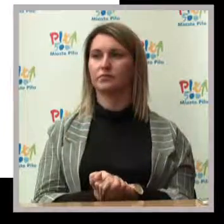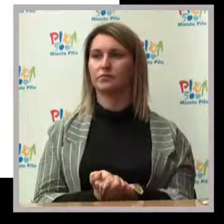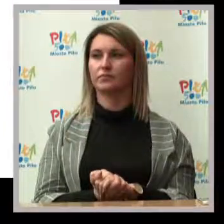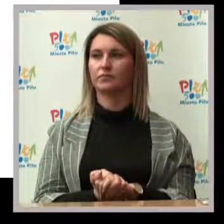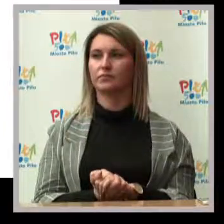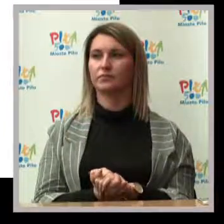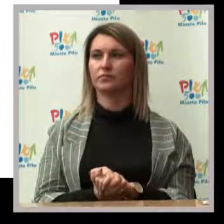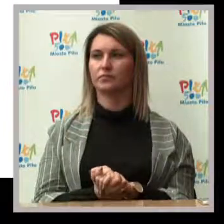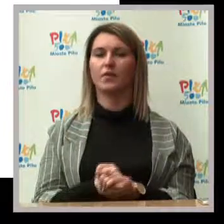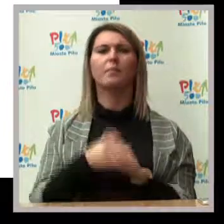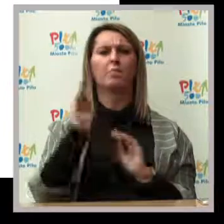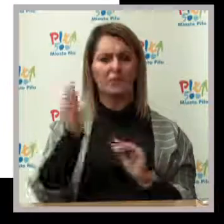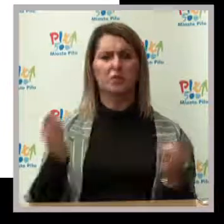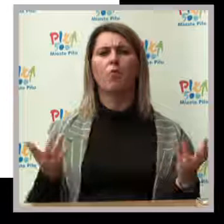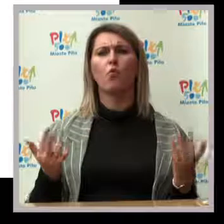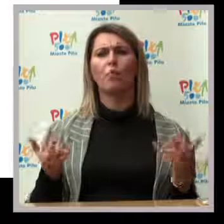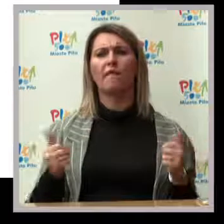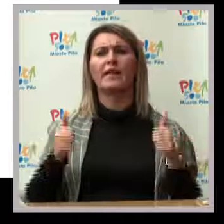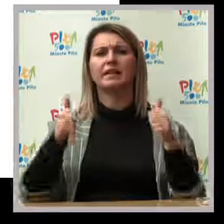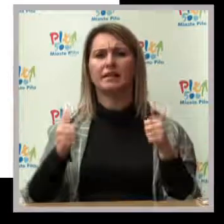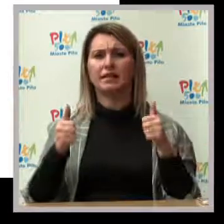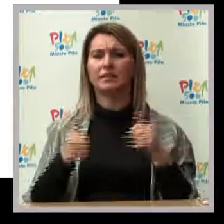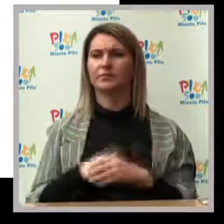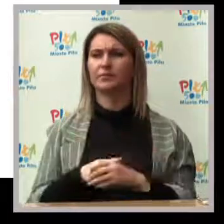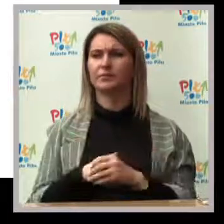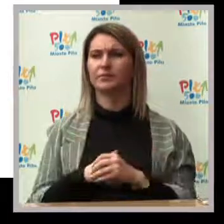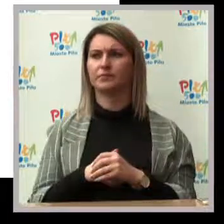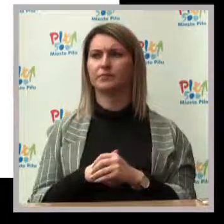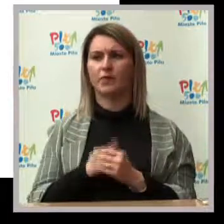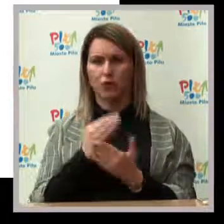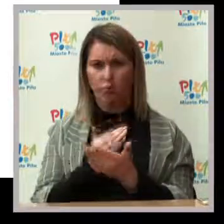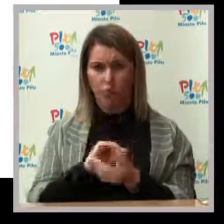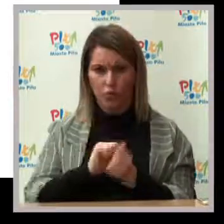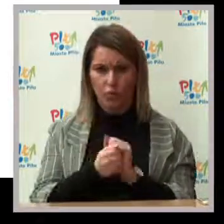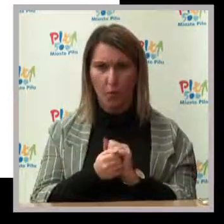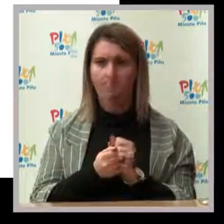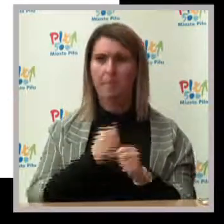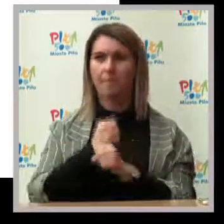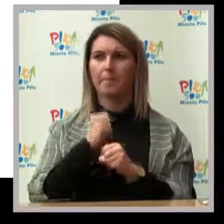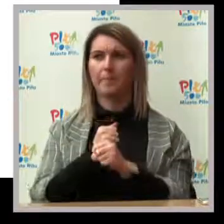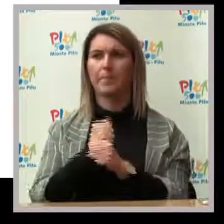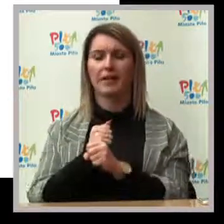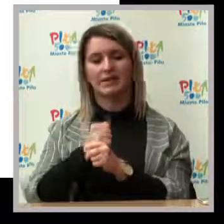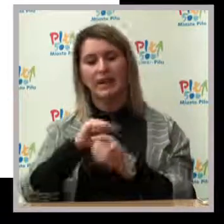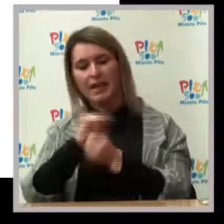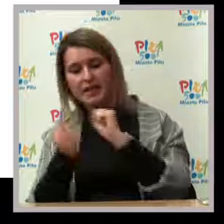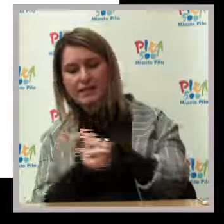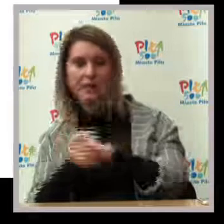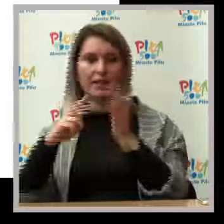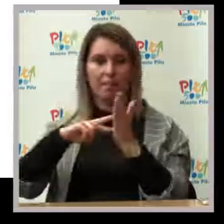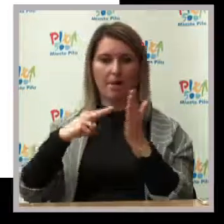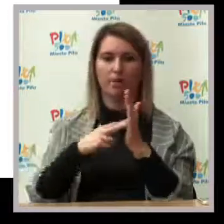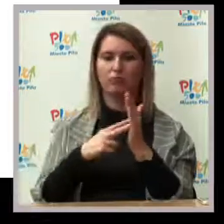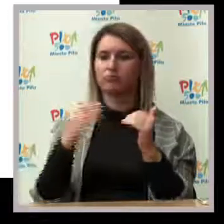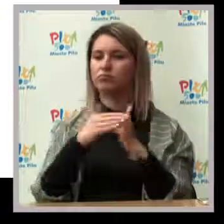strony będziemy ułatwiać start. Prowadzimy już pracę nad zmianą planu zagospodarowania, tak